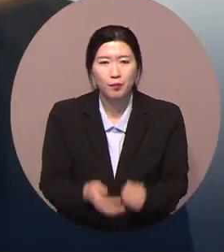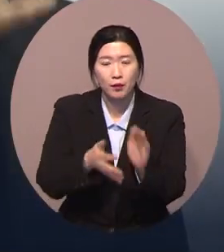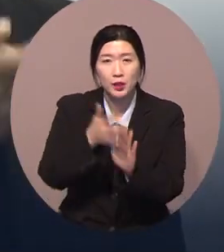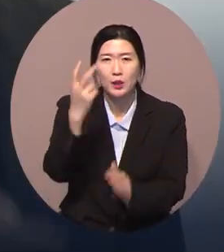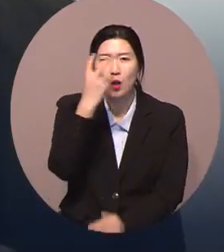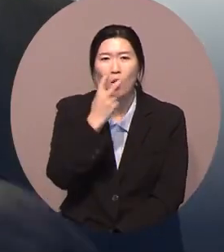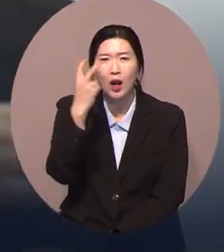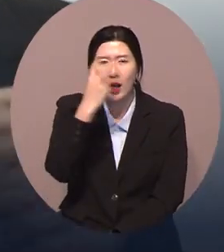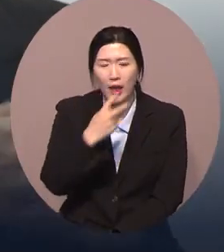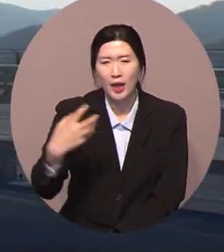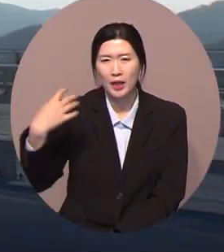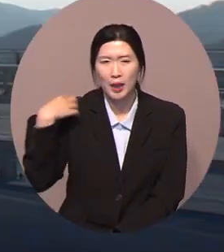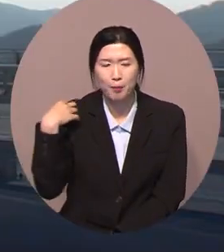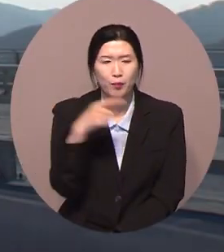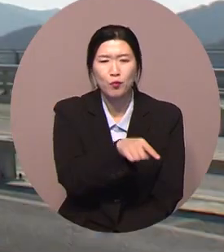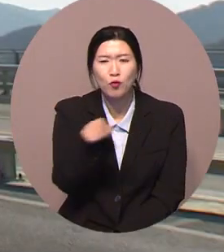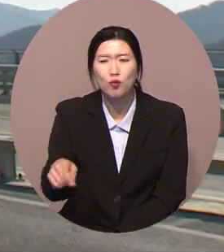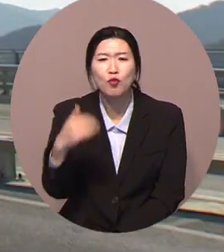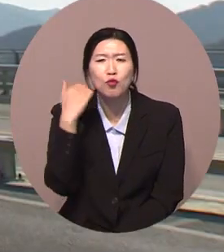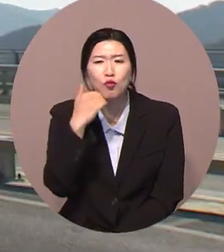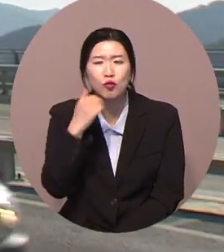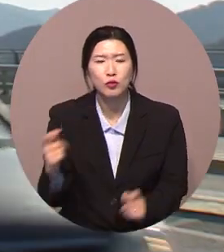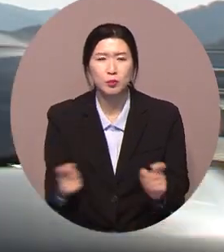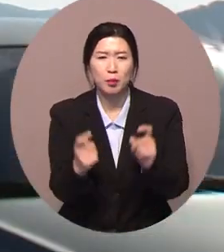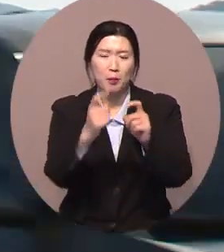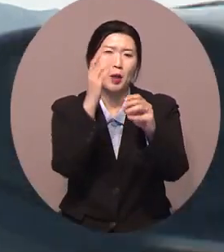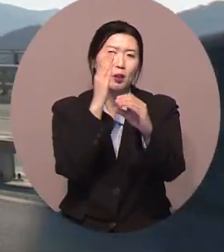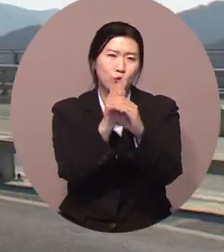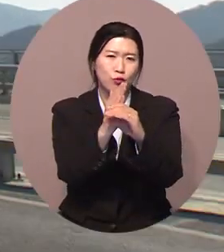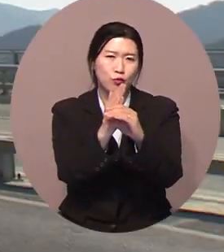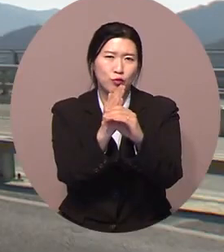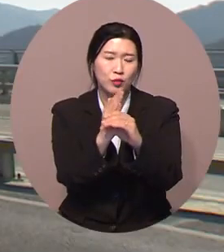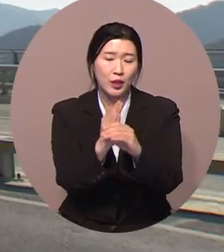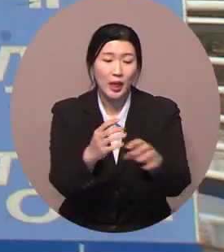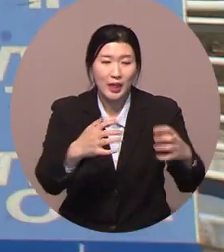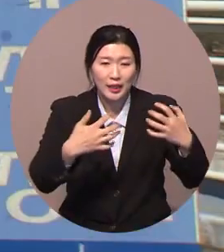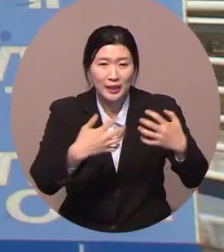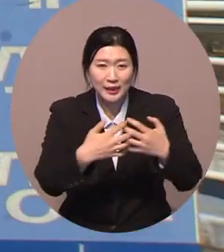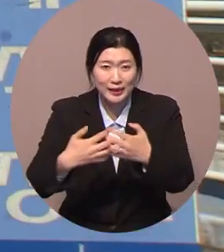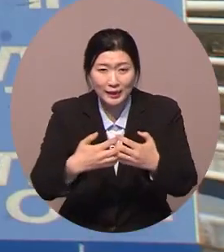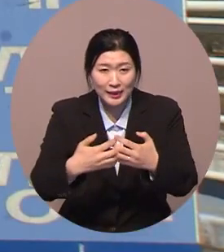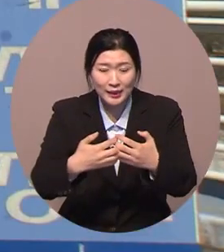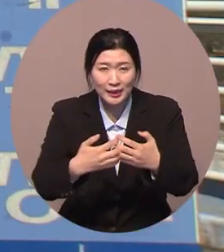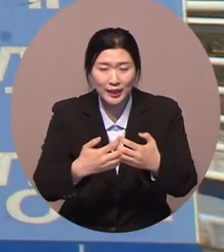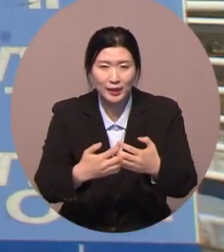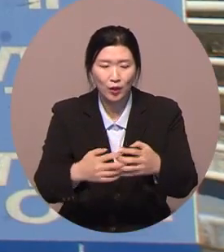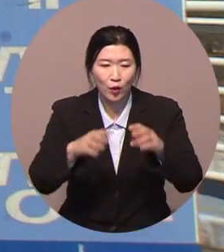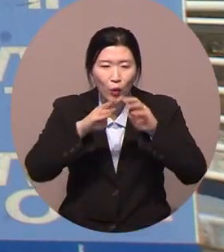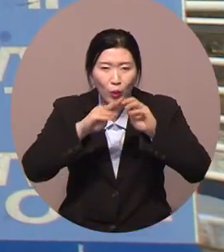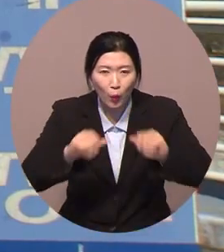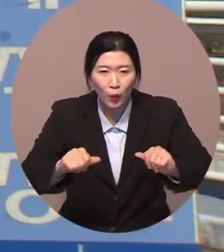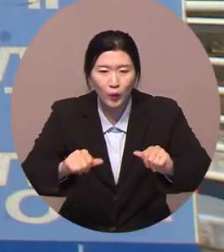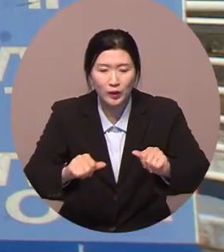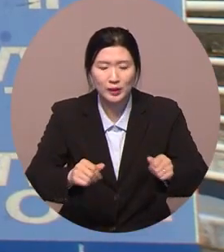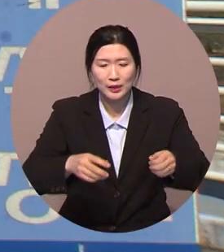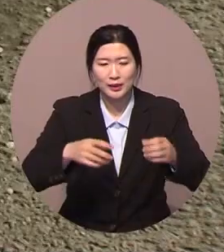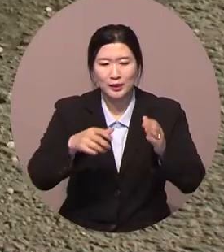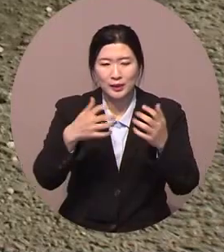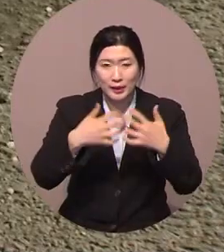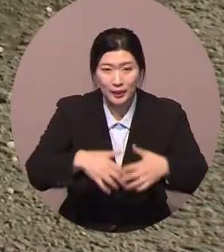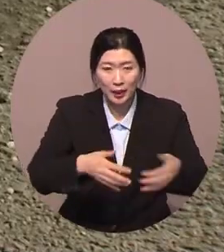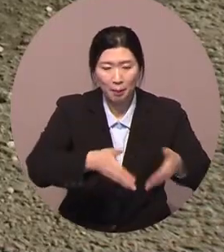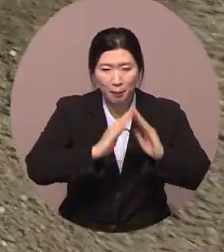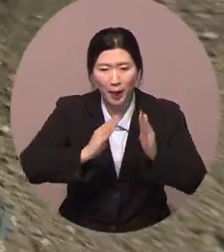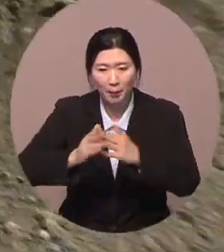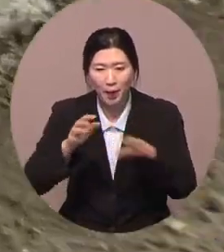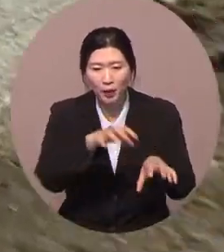이런 부분도 섞여 있고 결빙 위험이 있어 자동 염수 분사 장치가 설치된 세종 지역 내 도로와 교량 등은 모두